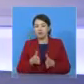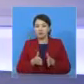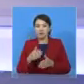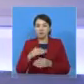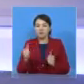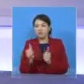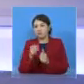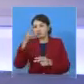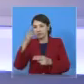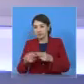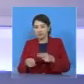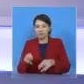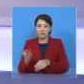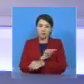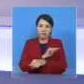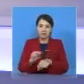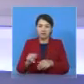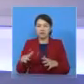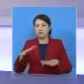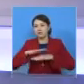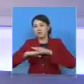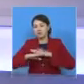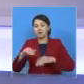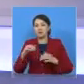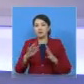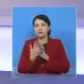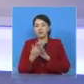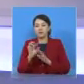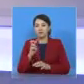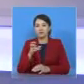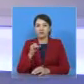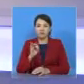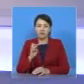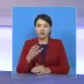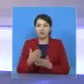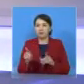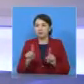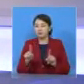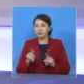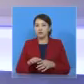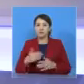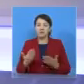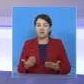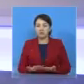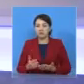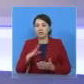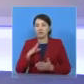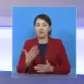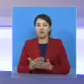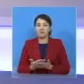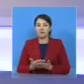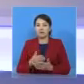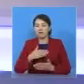и близится к совершению капитальный ремонт стадиона в поселке Темирбека-Жургенова. Что касается местного населения, то жители